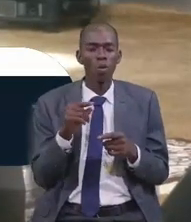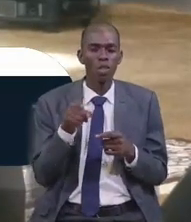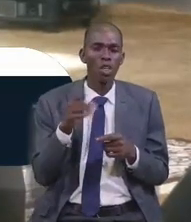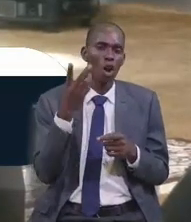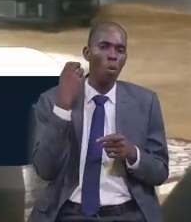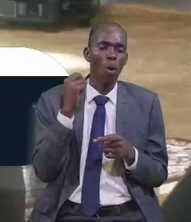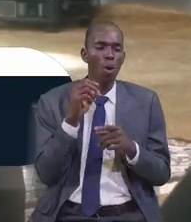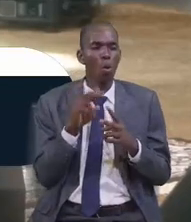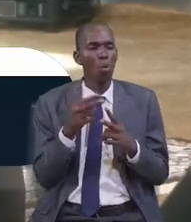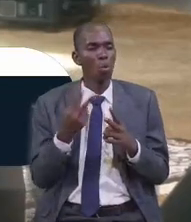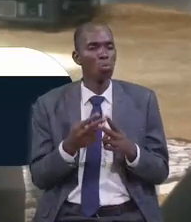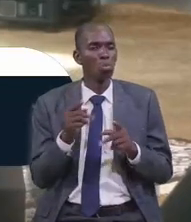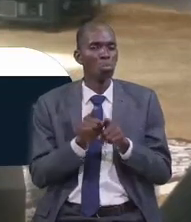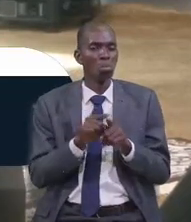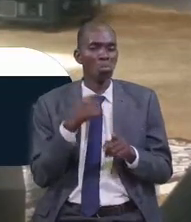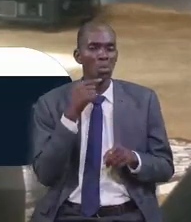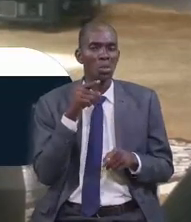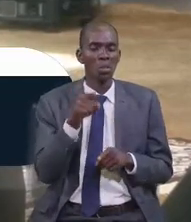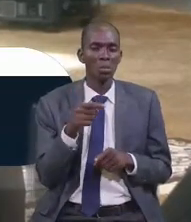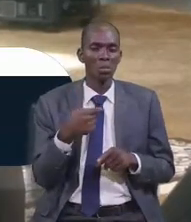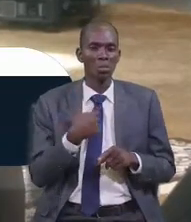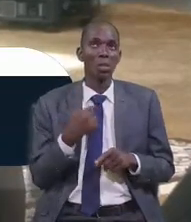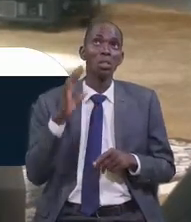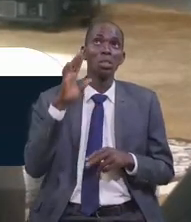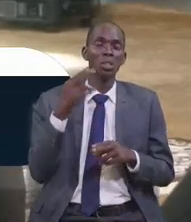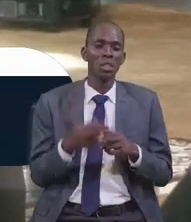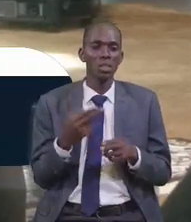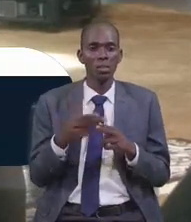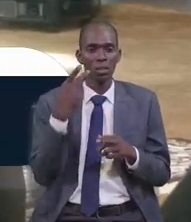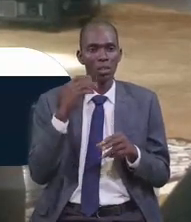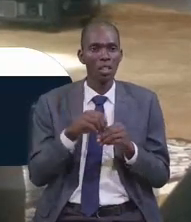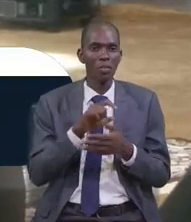m'a pas fait connaître son nom. Verset 7.